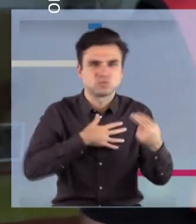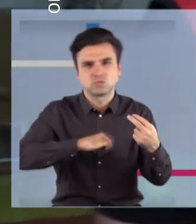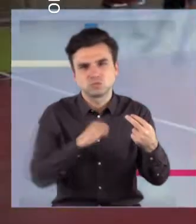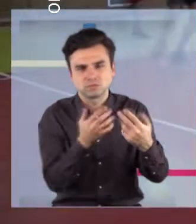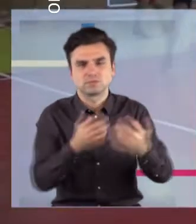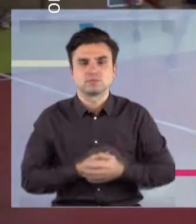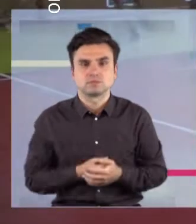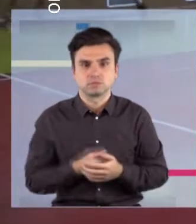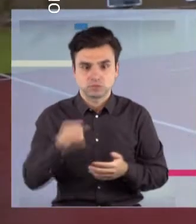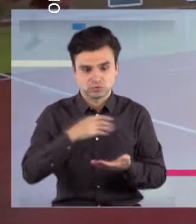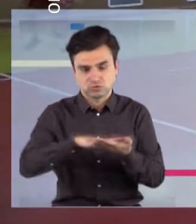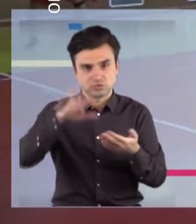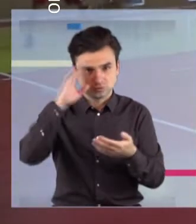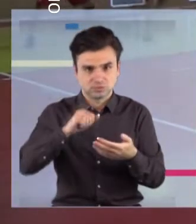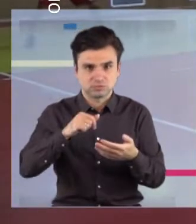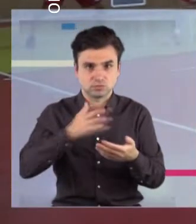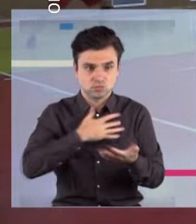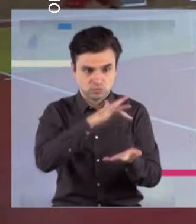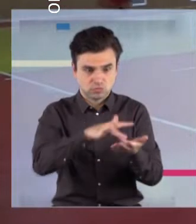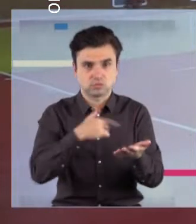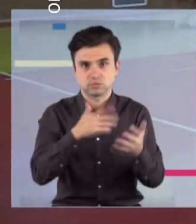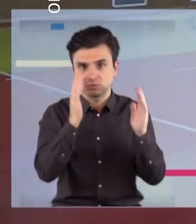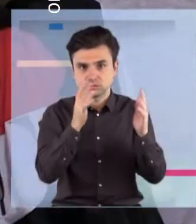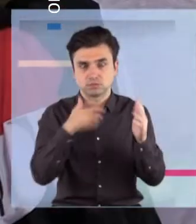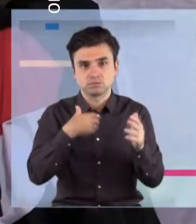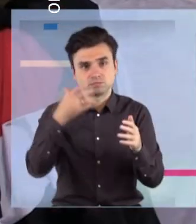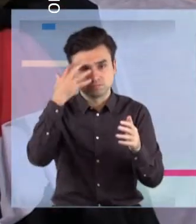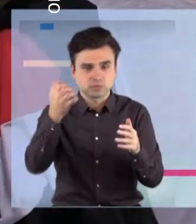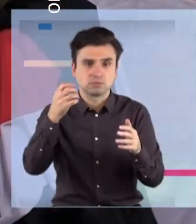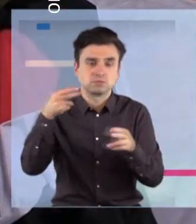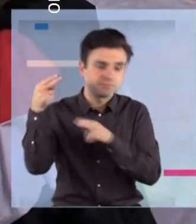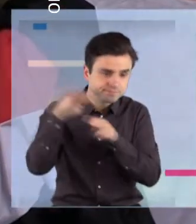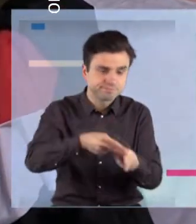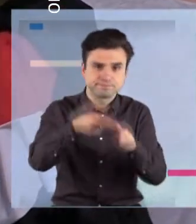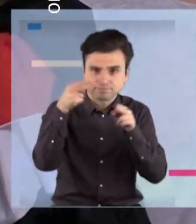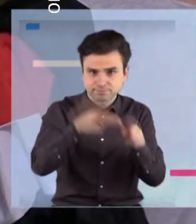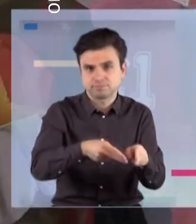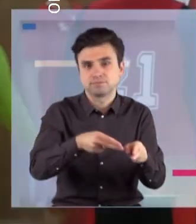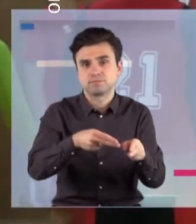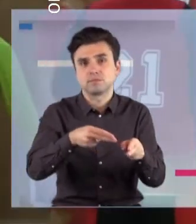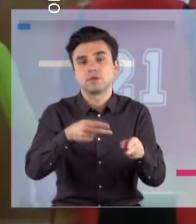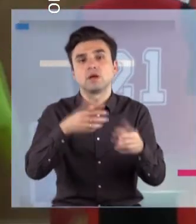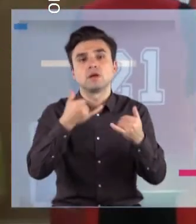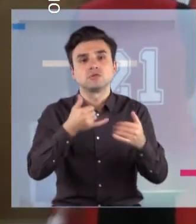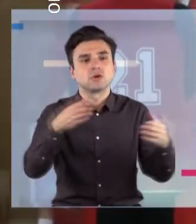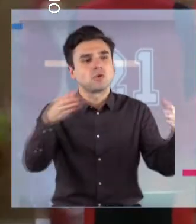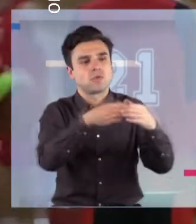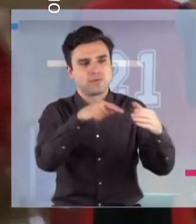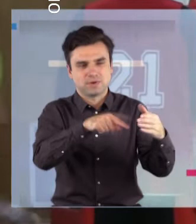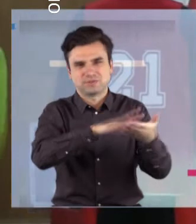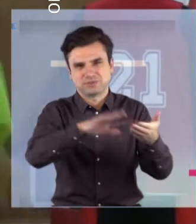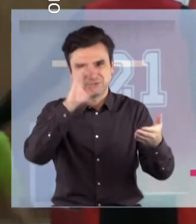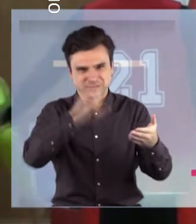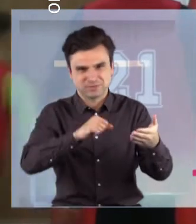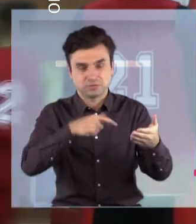за чемпионство. Гра на одному майданчику з Зайцевим видалась успішно, розповідає тренер криворізьких баскетболістів. Та сподівається, що